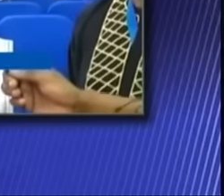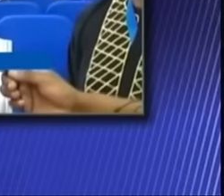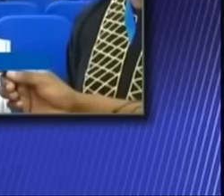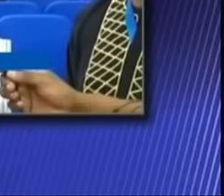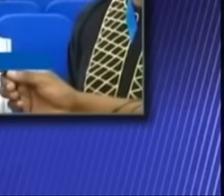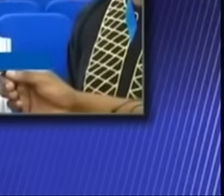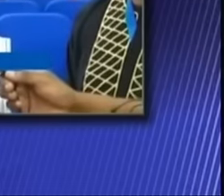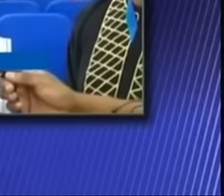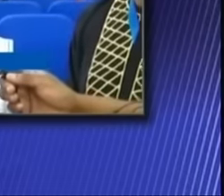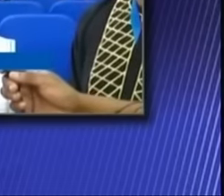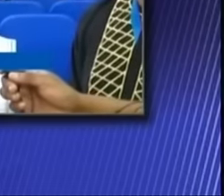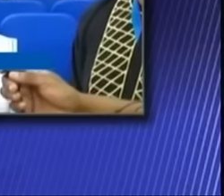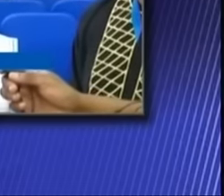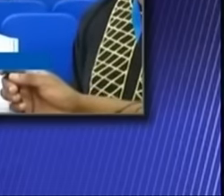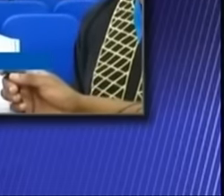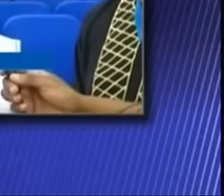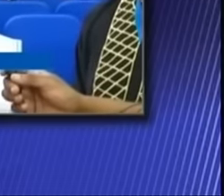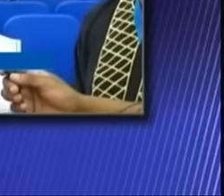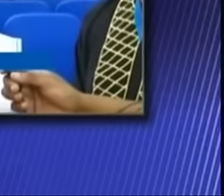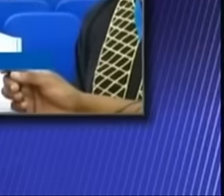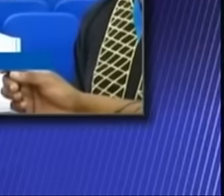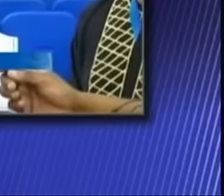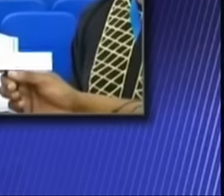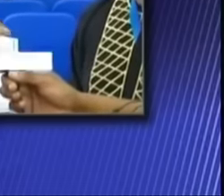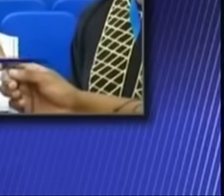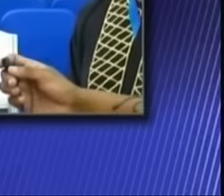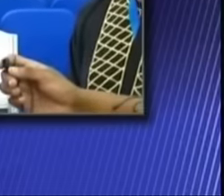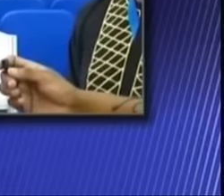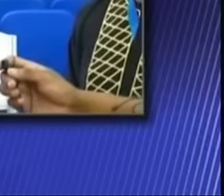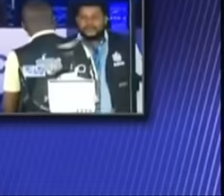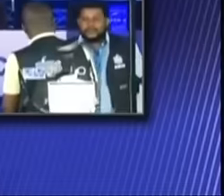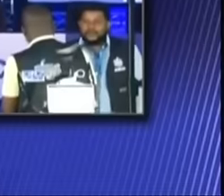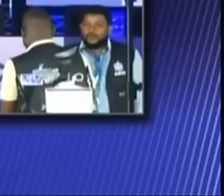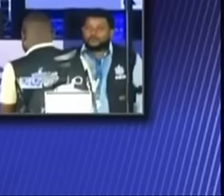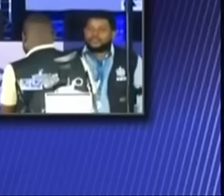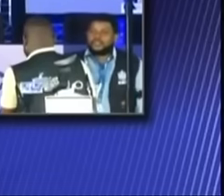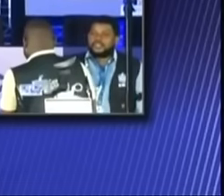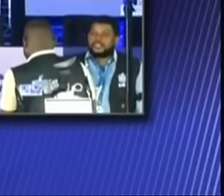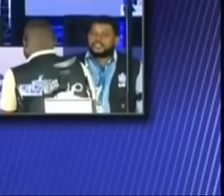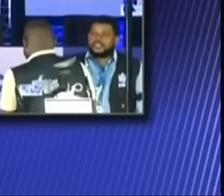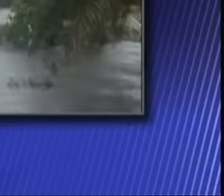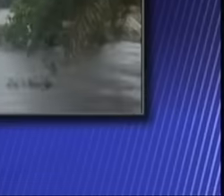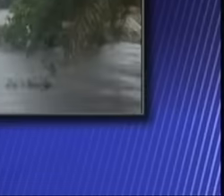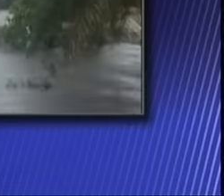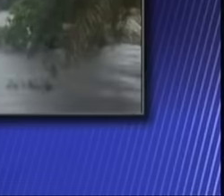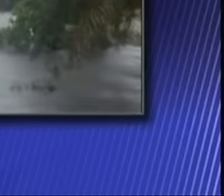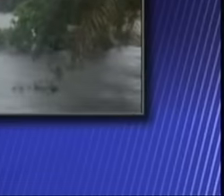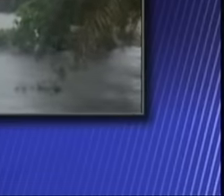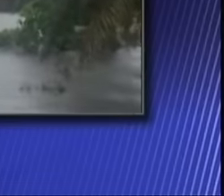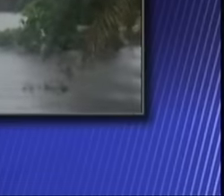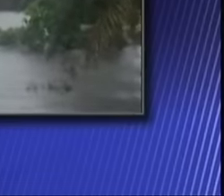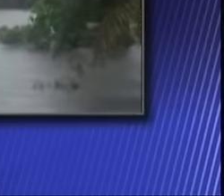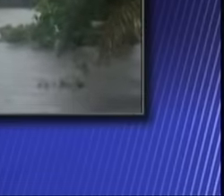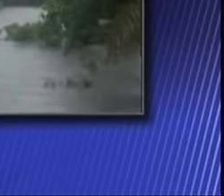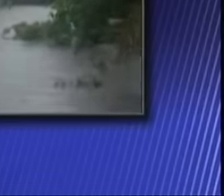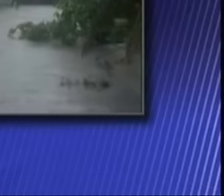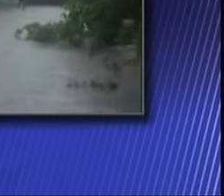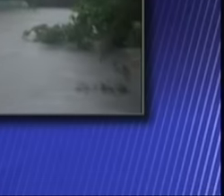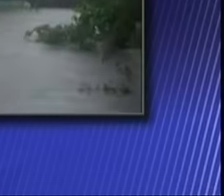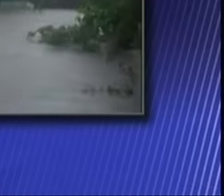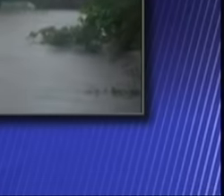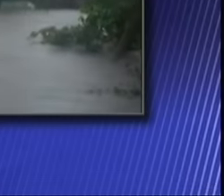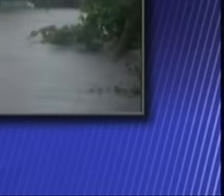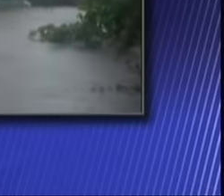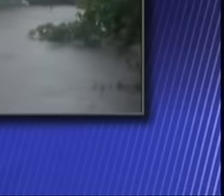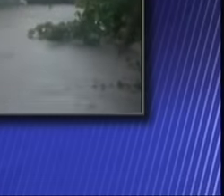personnes. La centrale électorale a promis la transparence et l'intégrité. Le fleuve Congo a avalé le